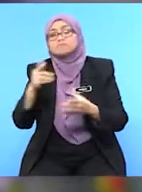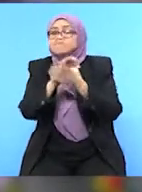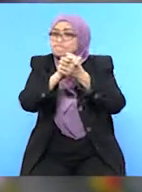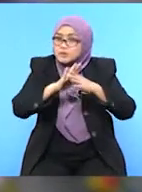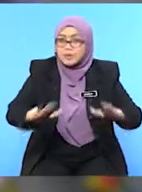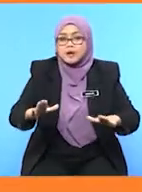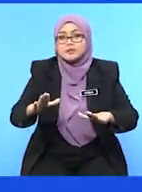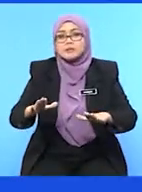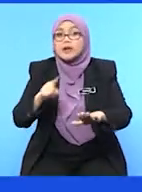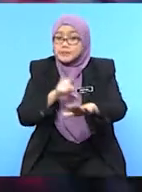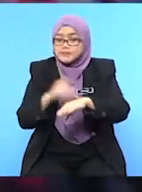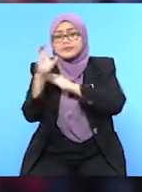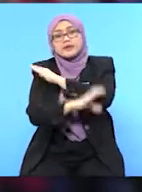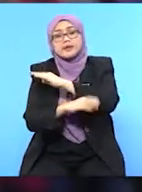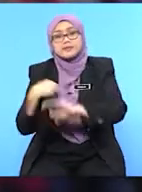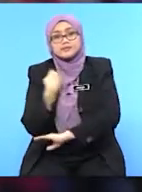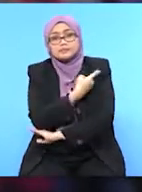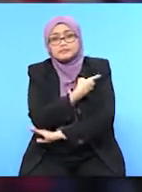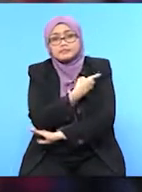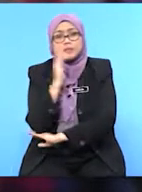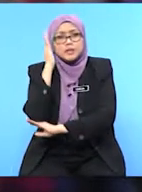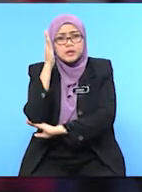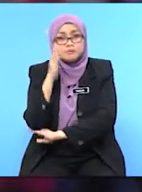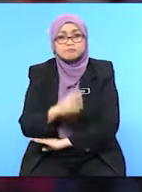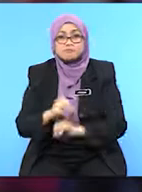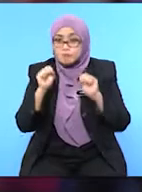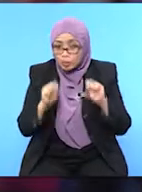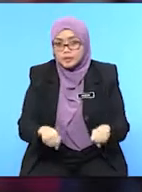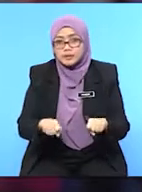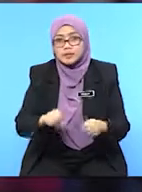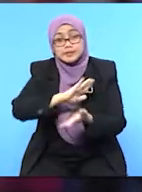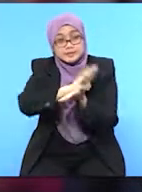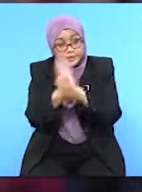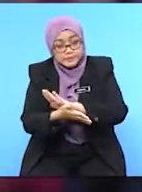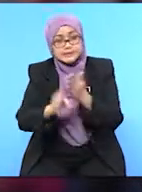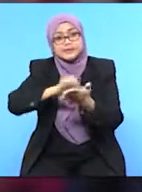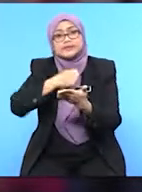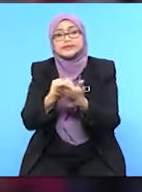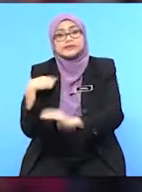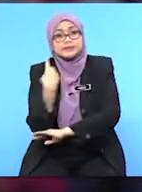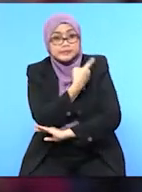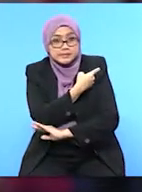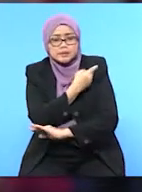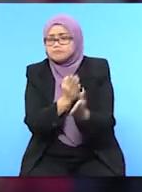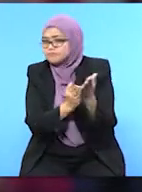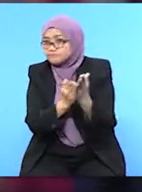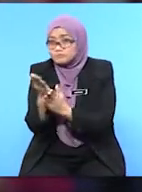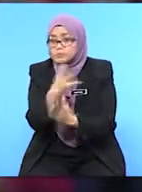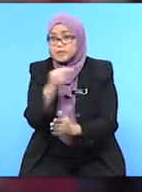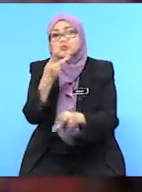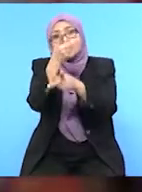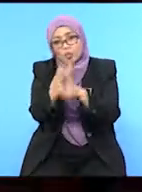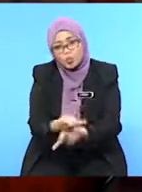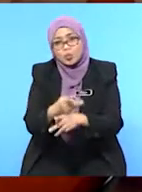untuk berada dinegara kita ini akan dapat mengembangkan lagi ekonomi hingga si pelancongan negara dan seterusnya mengukuhkan